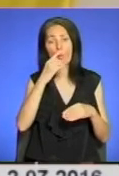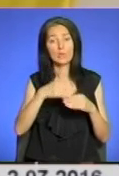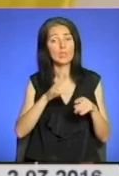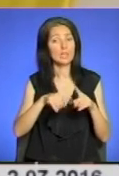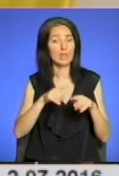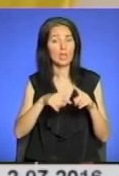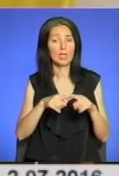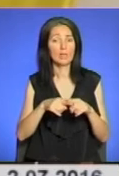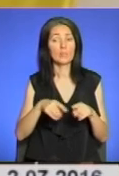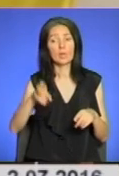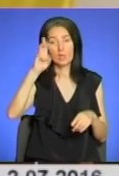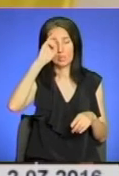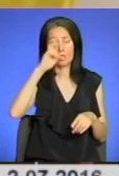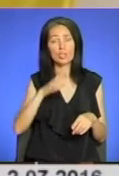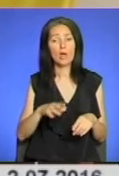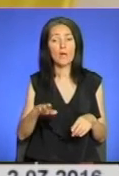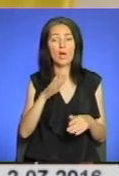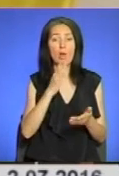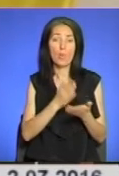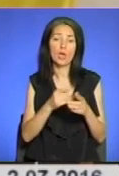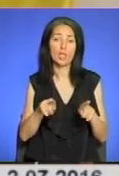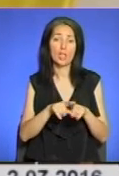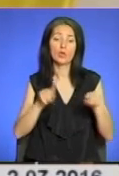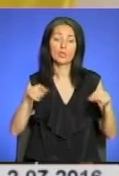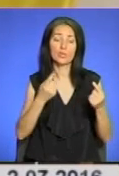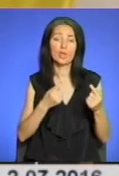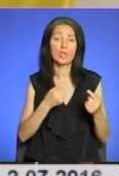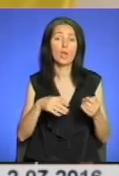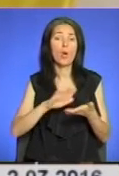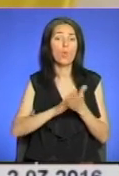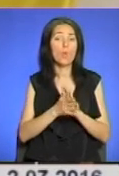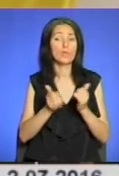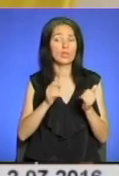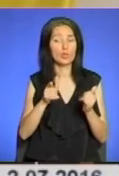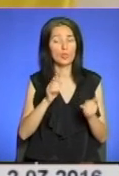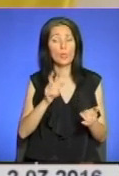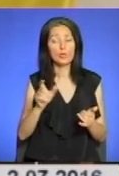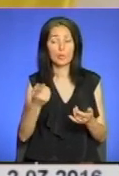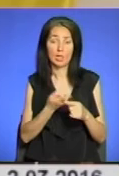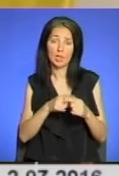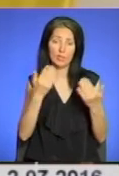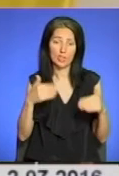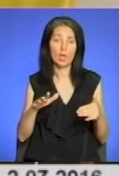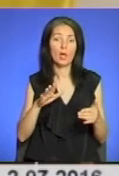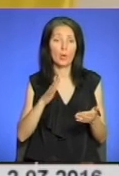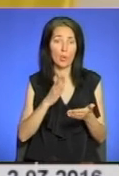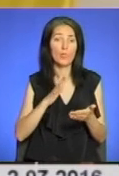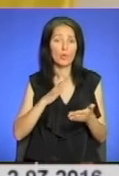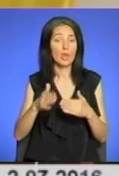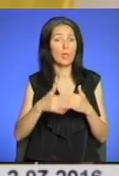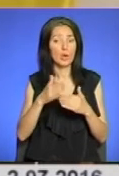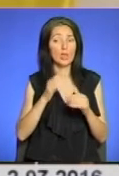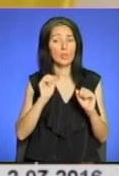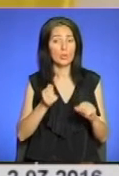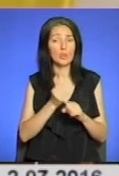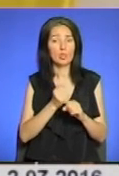і держава має також створити всі умови для того щоб люди які вже відбули покарання могли